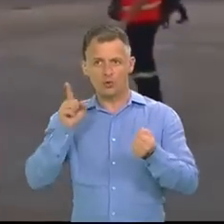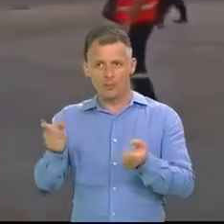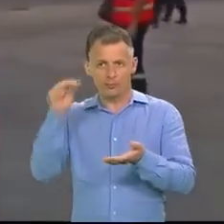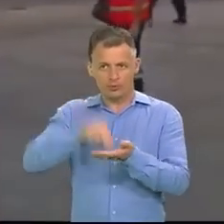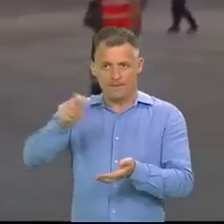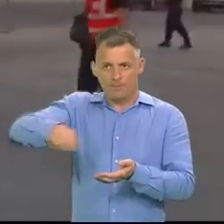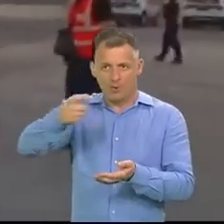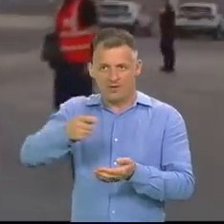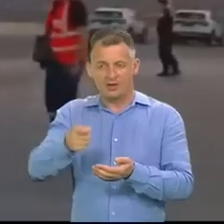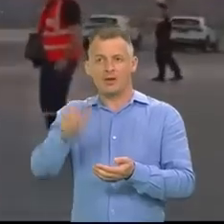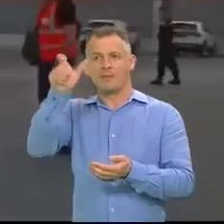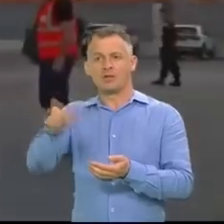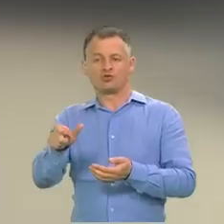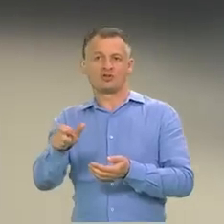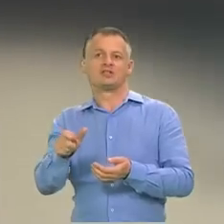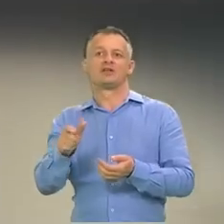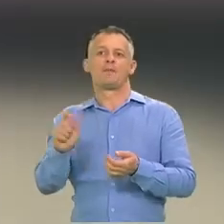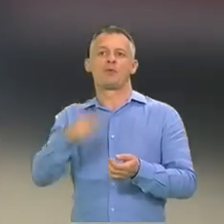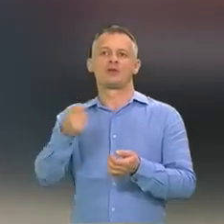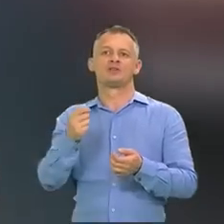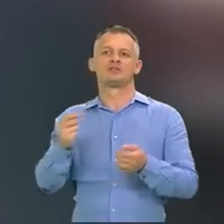sunt întâmpinați cu aplauze de localnici.